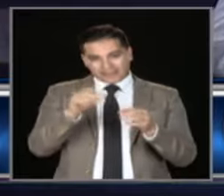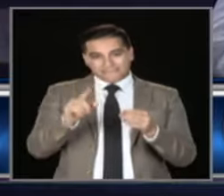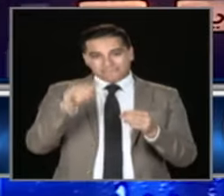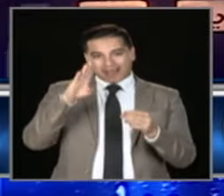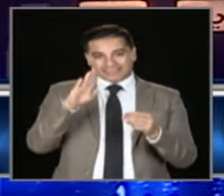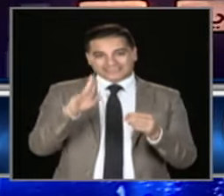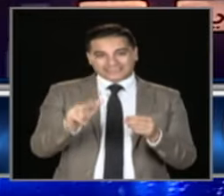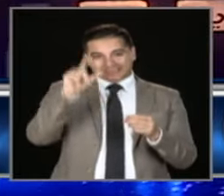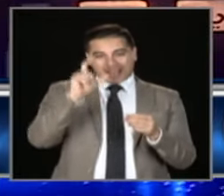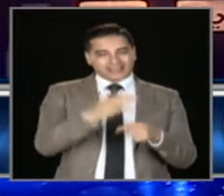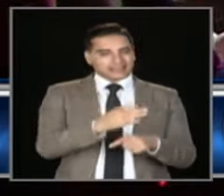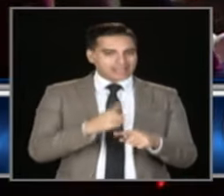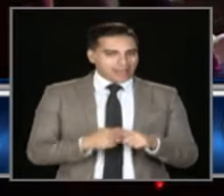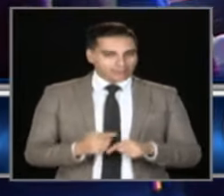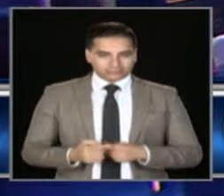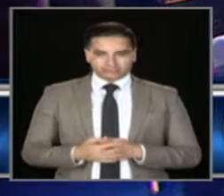اجابه